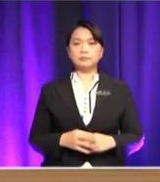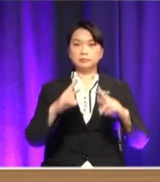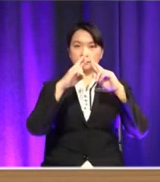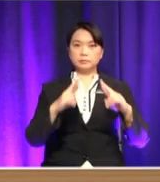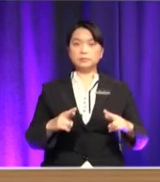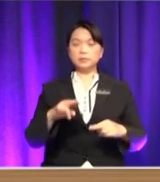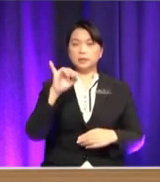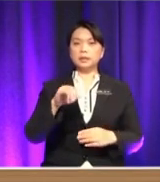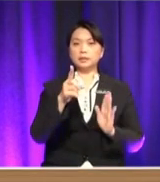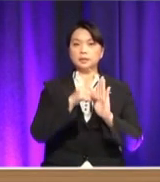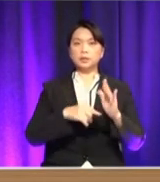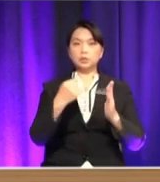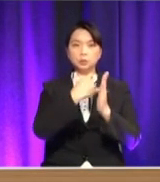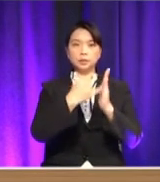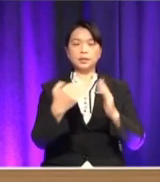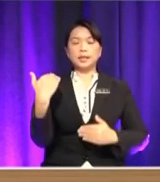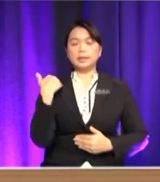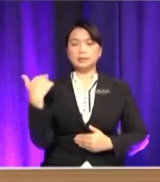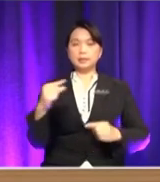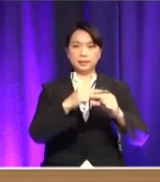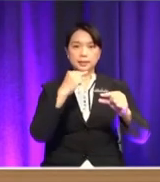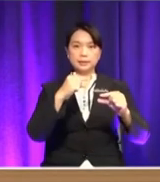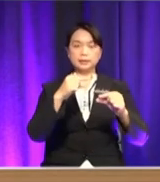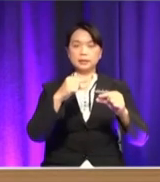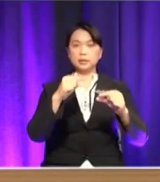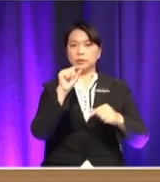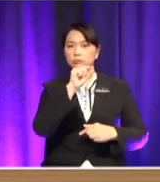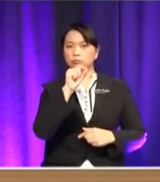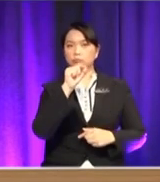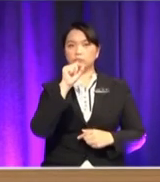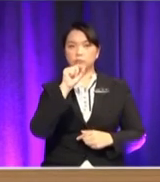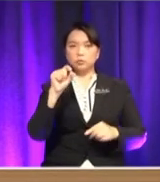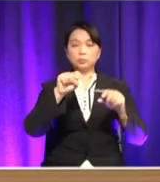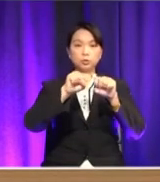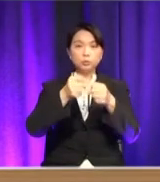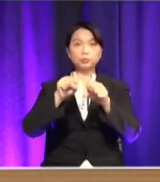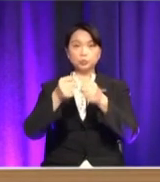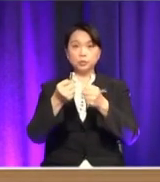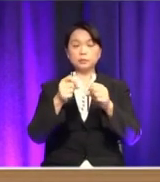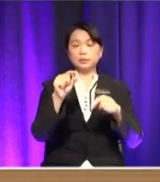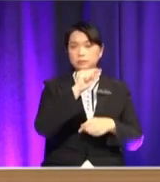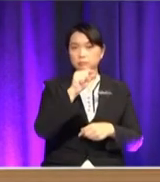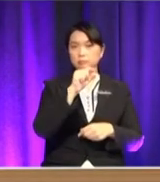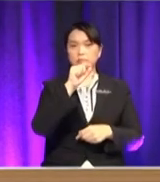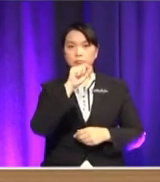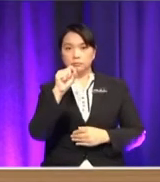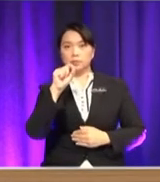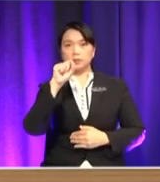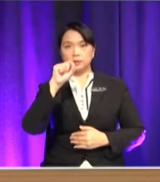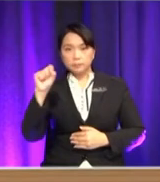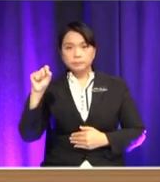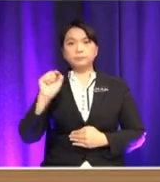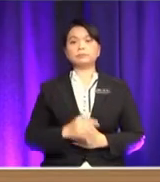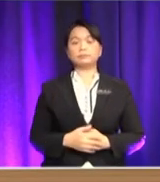putus-putus Oke kisah putus-putus ya Gesang putus-putus dan di sini ada aliran along Kang oke baiklah